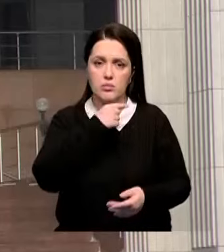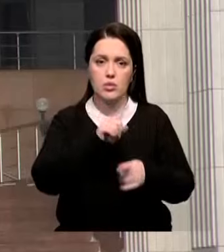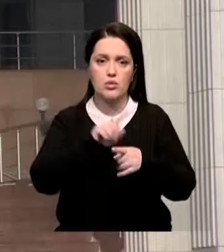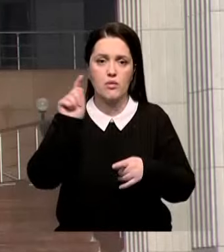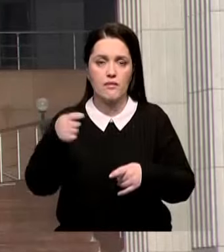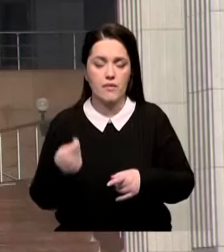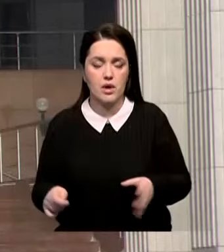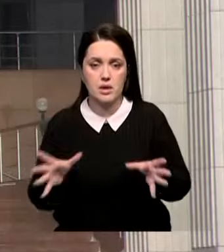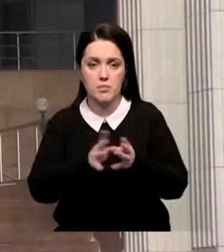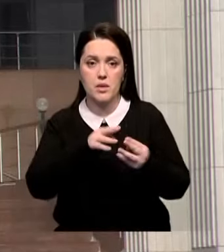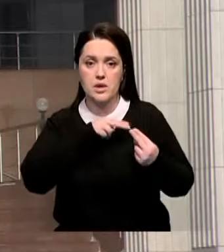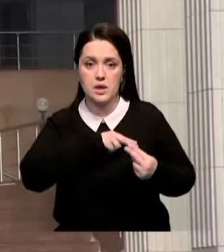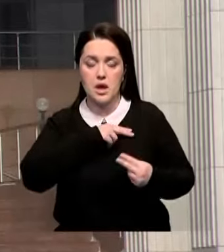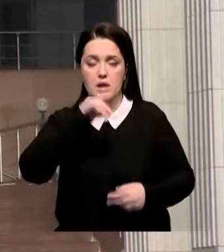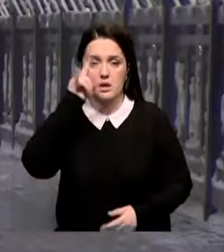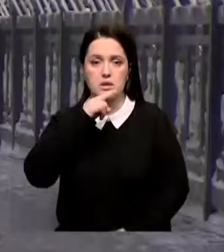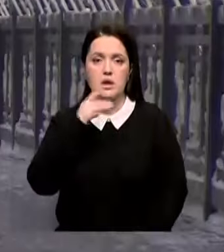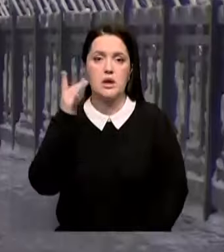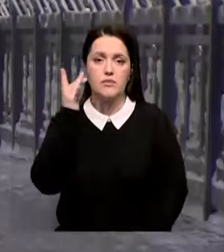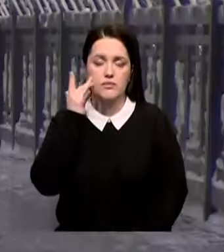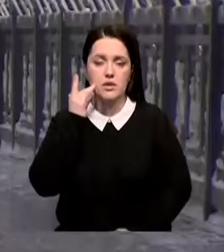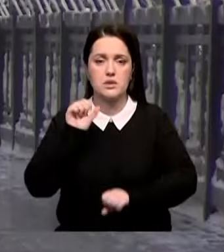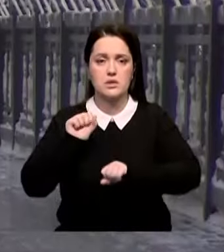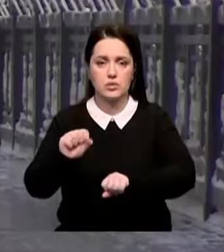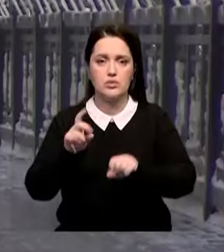военного сотрудничества Казахстан всегда на стороне